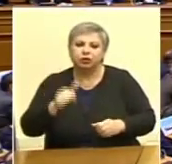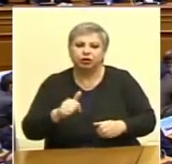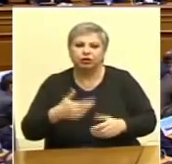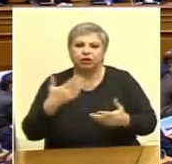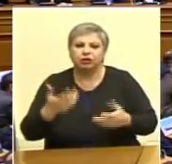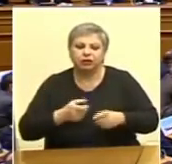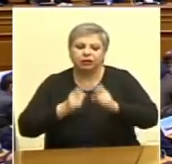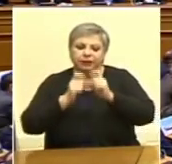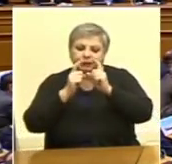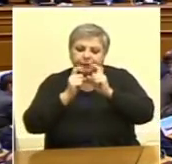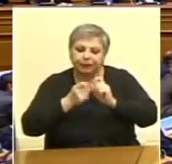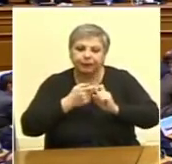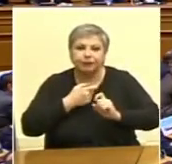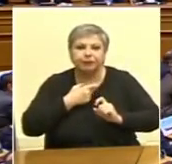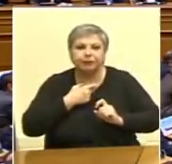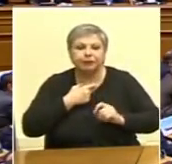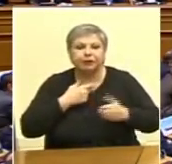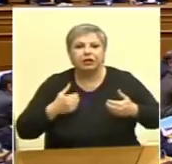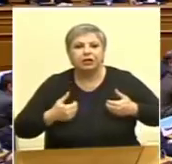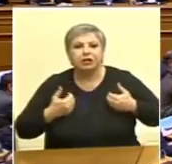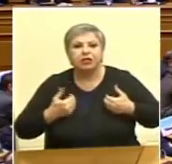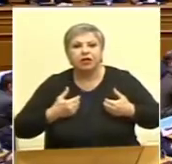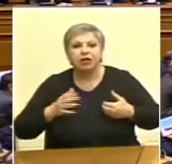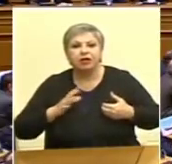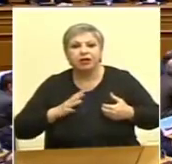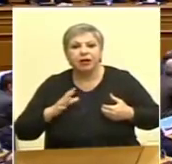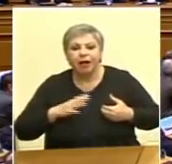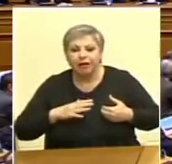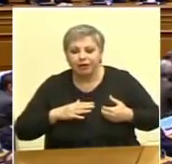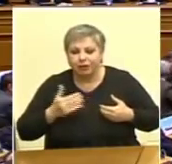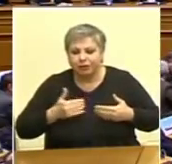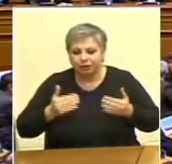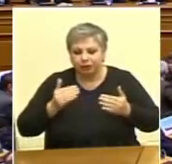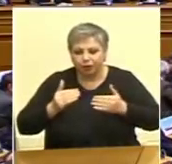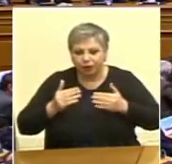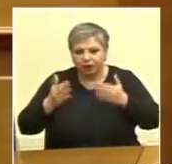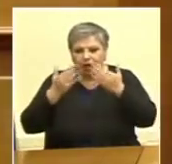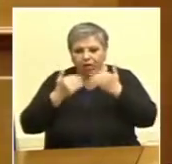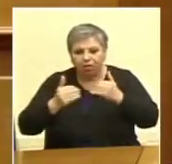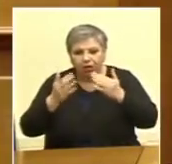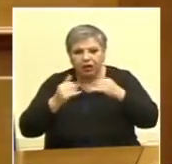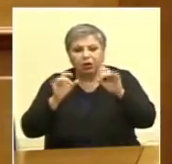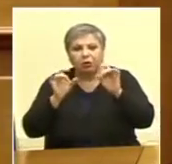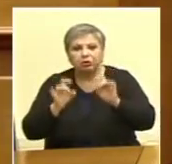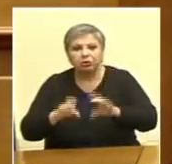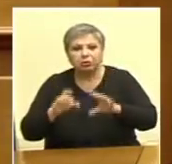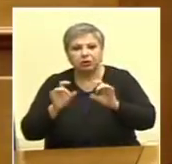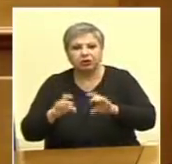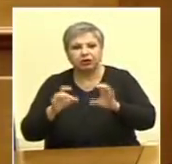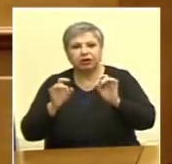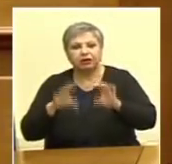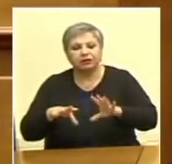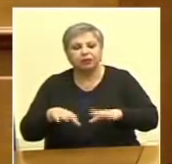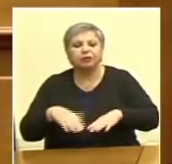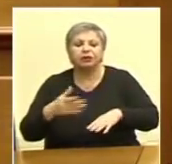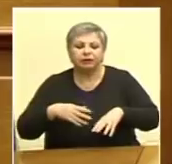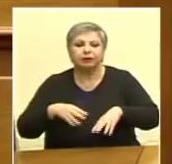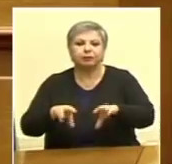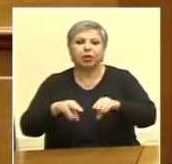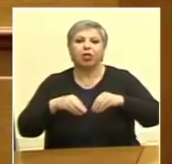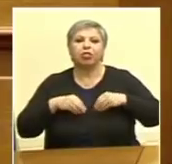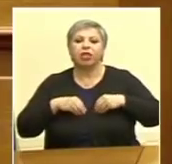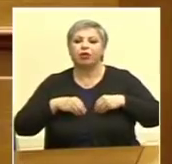νέος άνθρωπος δεν νιώθει την παραμικρή προστασία από την πλευρά της πολιτείας απέναντι στην εργοδοτική